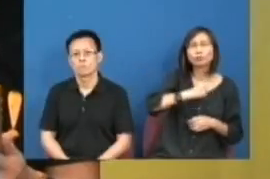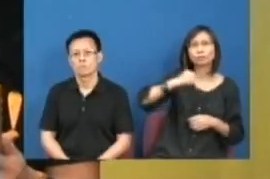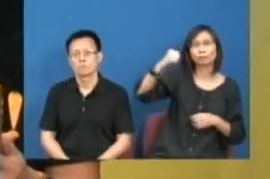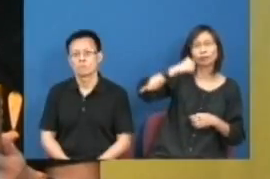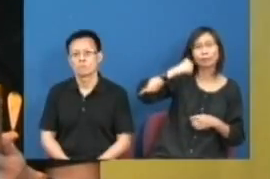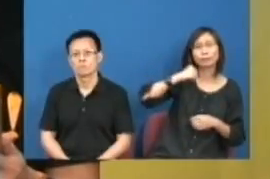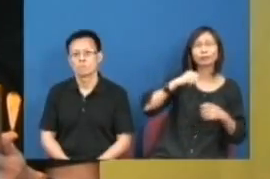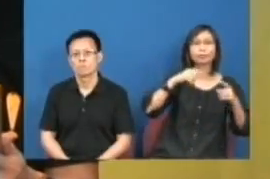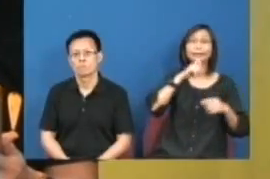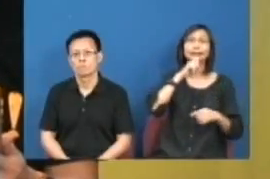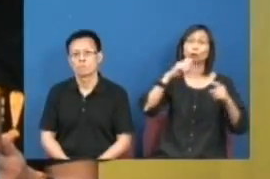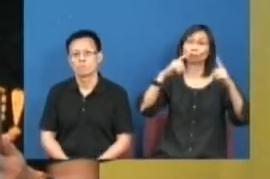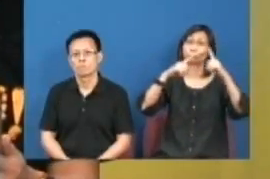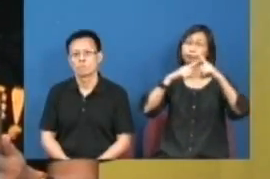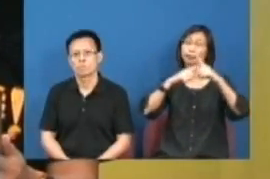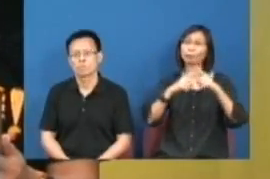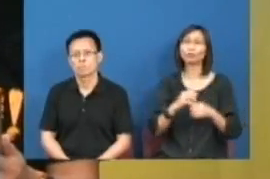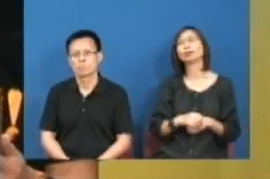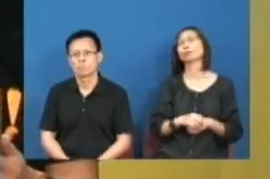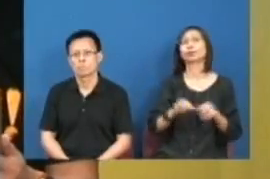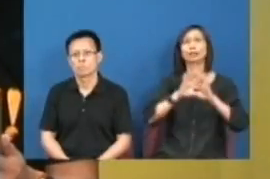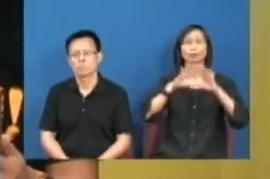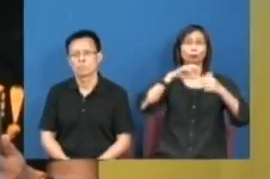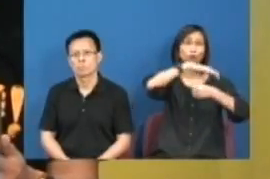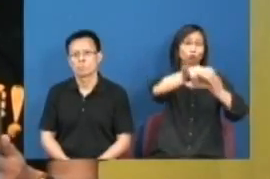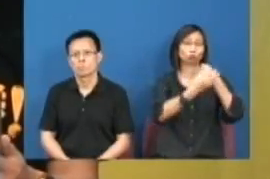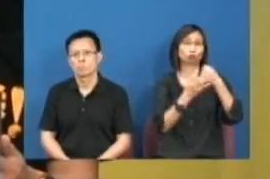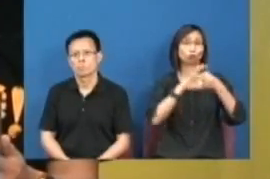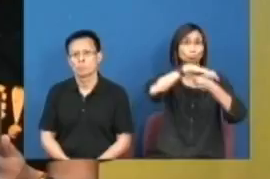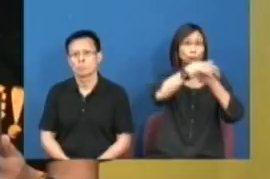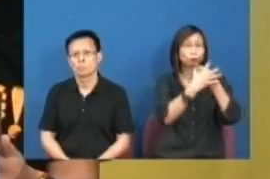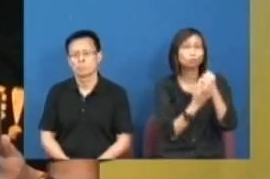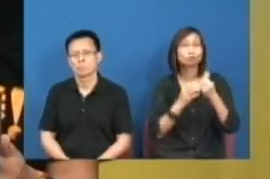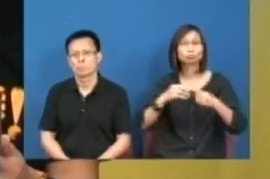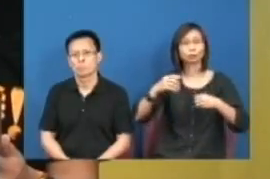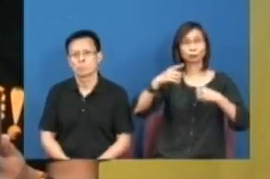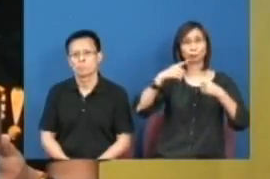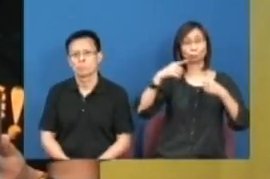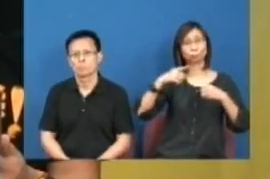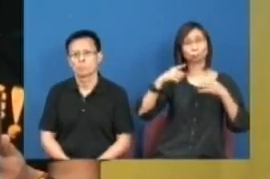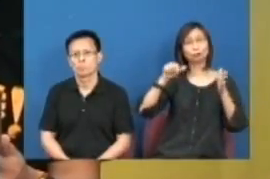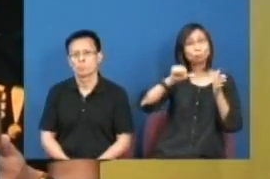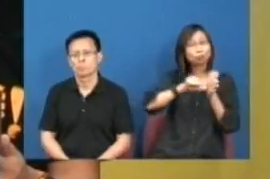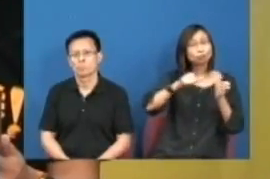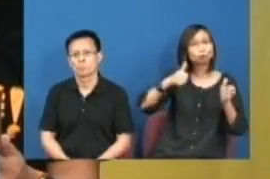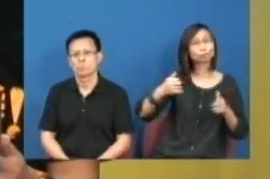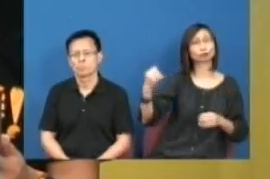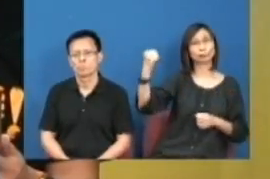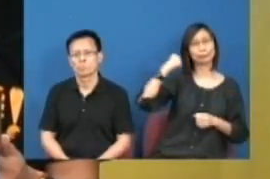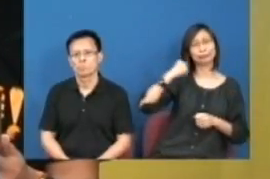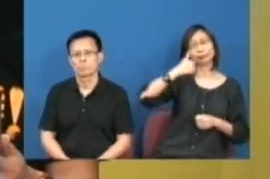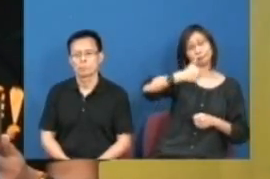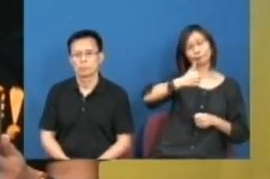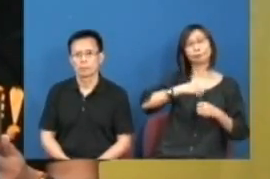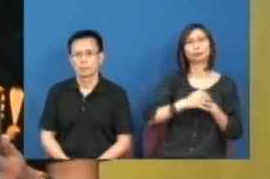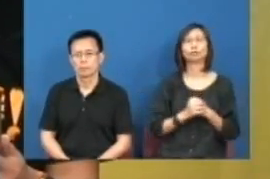潛力的人才和創新基地，堪稱全球最具競爭力和發展潛力的地區之一。在很長跟住好長時期裏